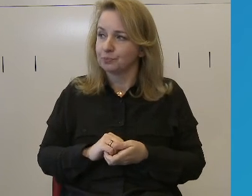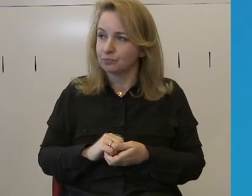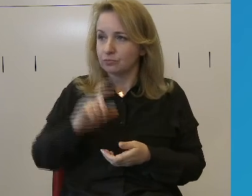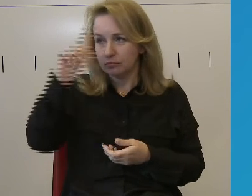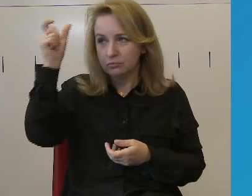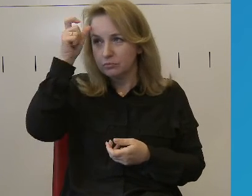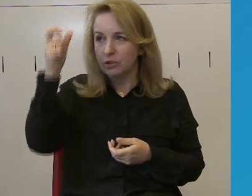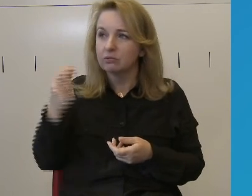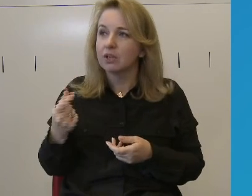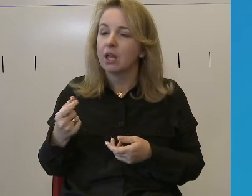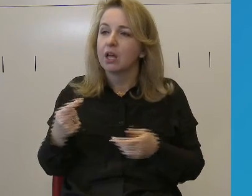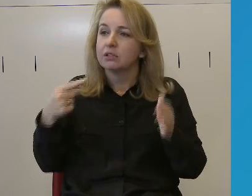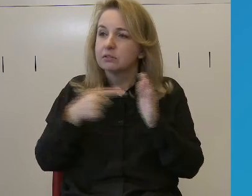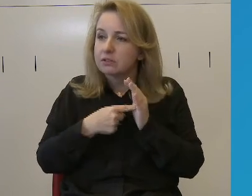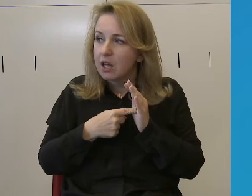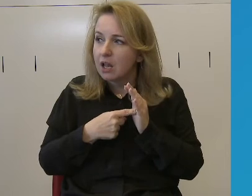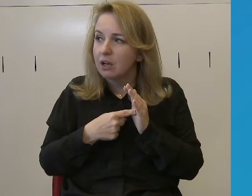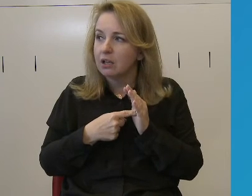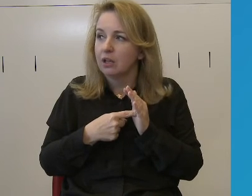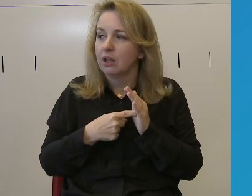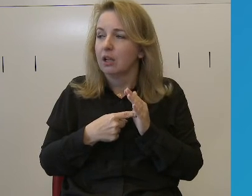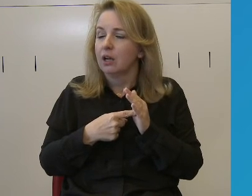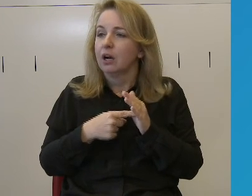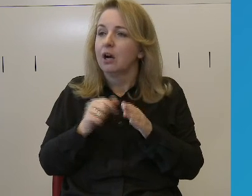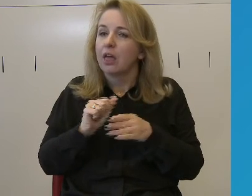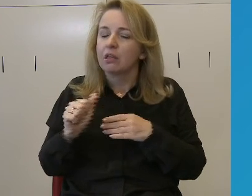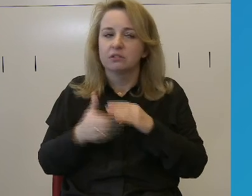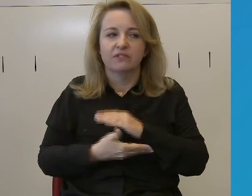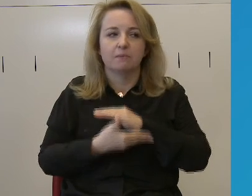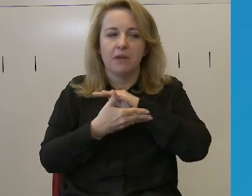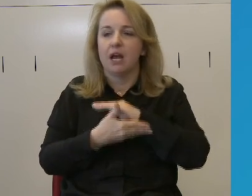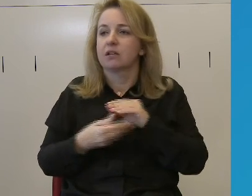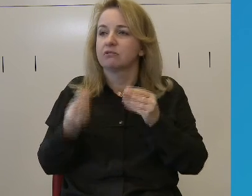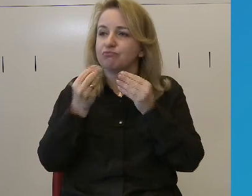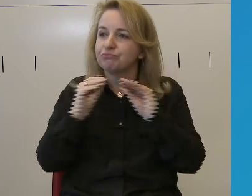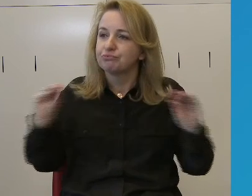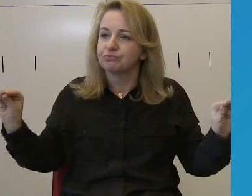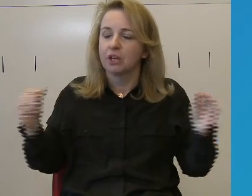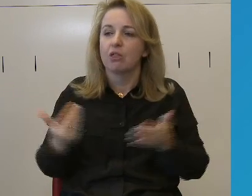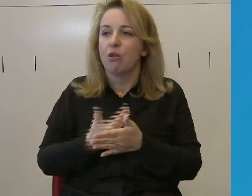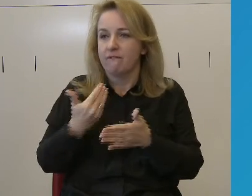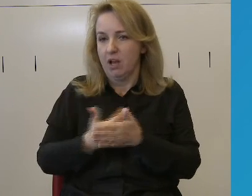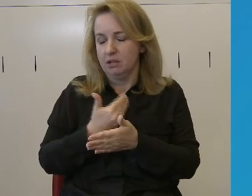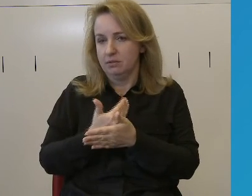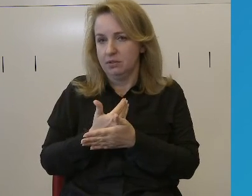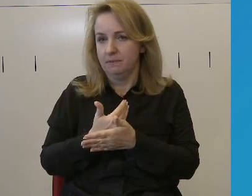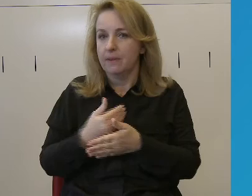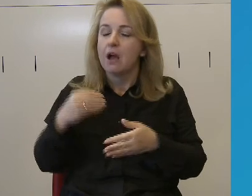Głównymi celami Horyzontu 2020 to wsparcie upowszechnienia innowacji, to